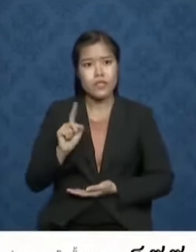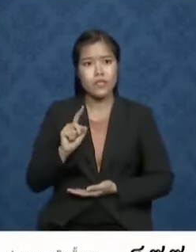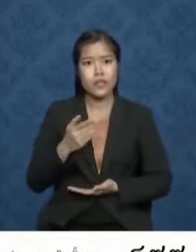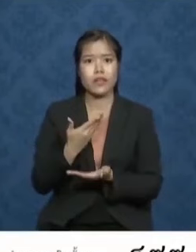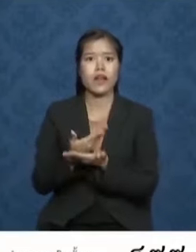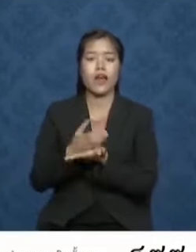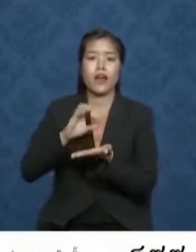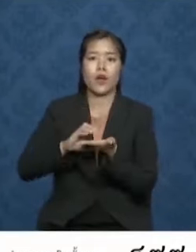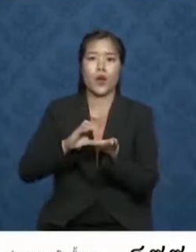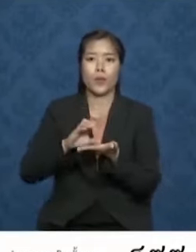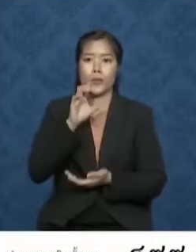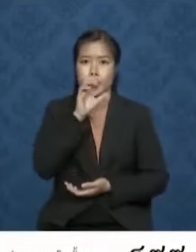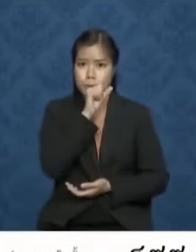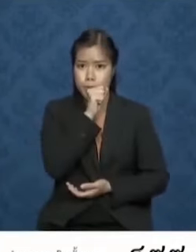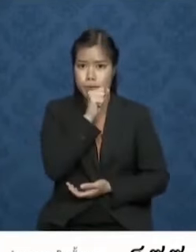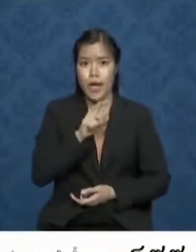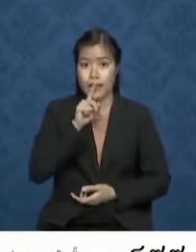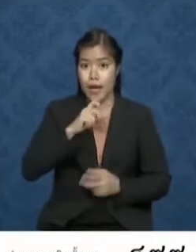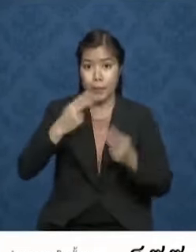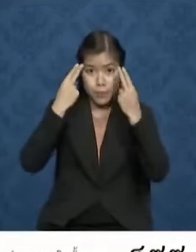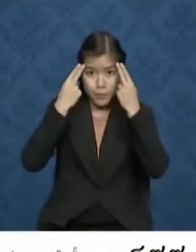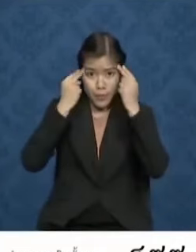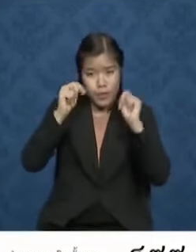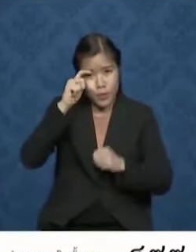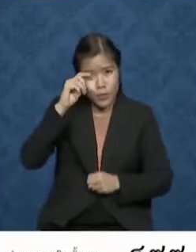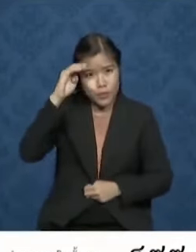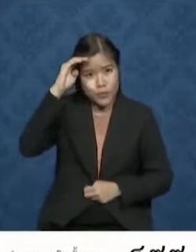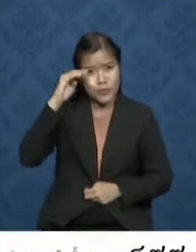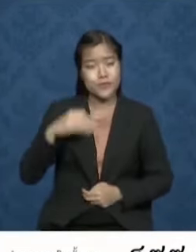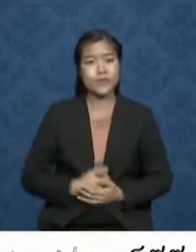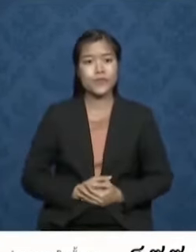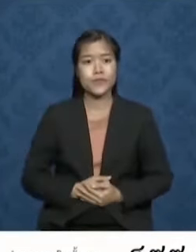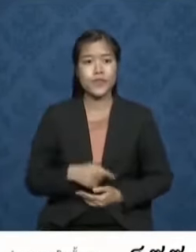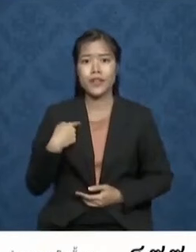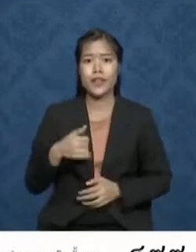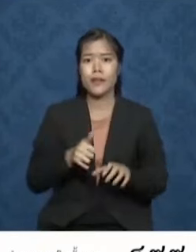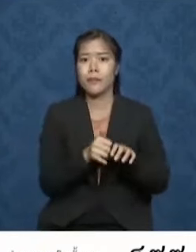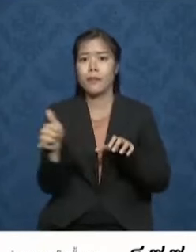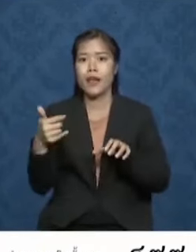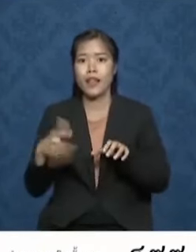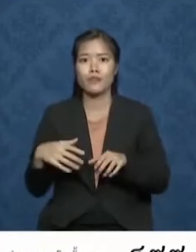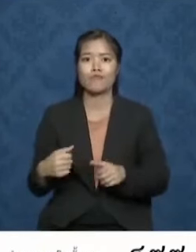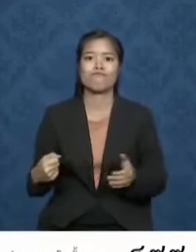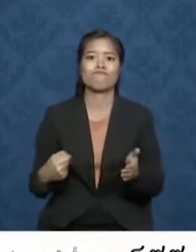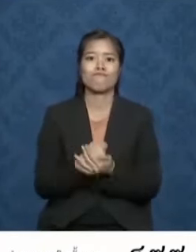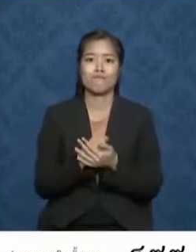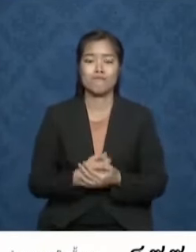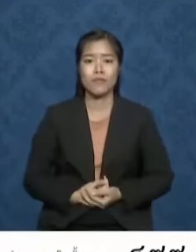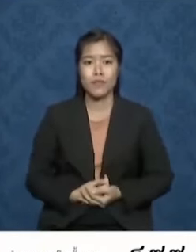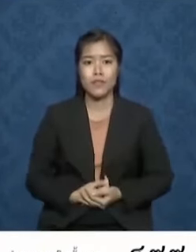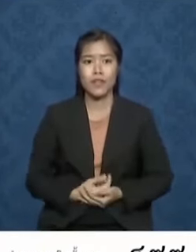ลับผมอยากจะถามท่านนายกรัฐมนตรีหน่อยครับเสียดายท่านไม่อยู่ตรงนี้งบลับของ